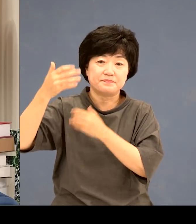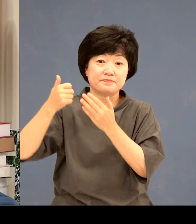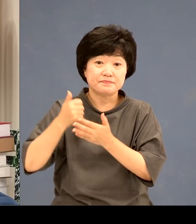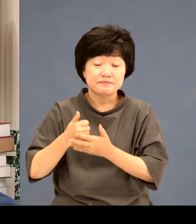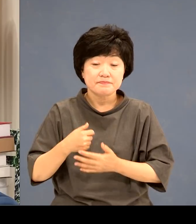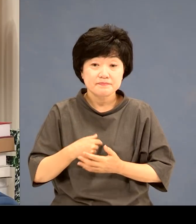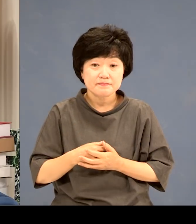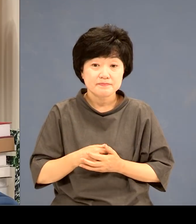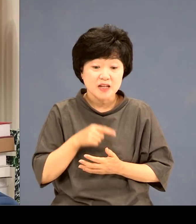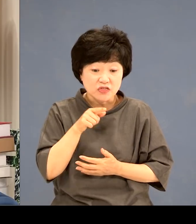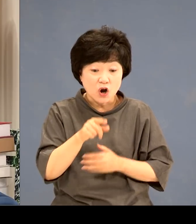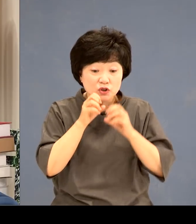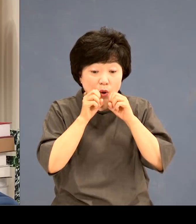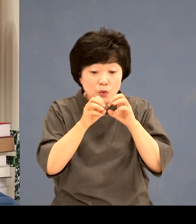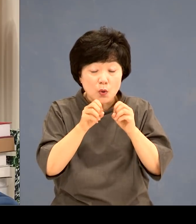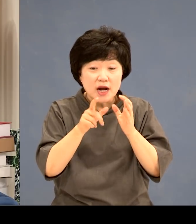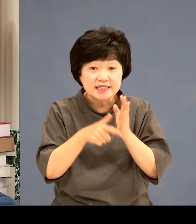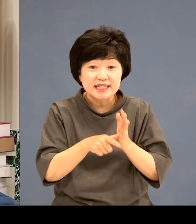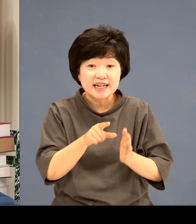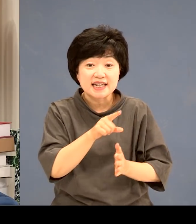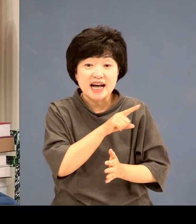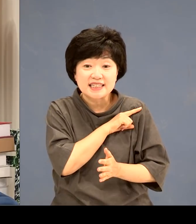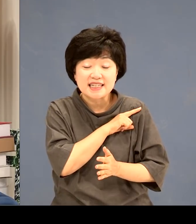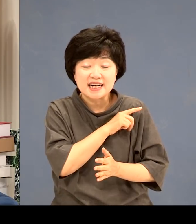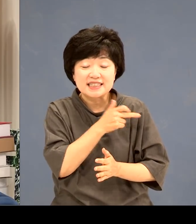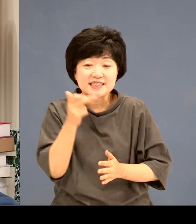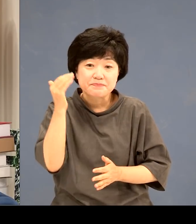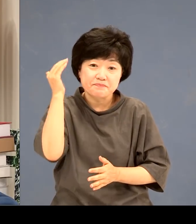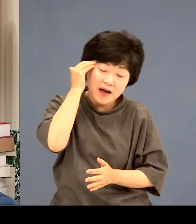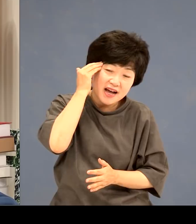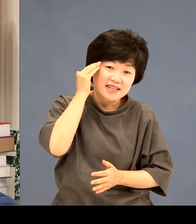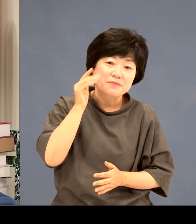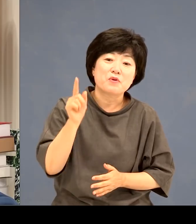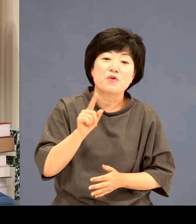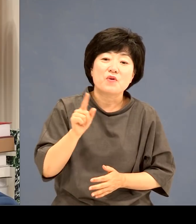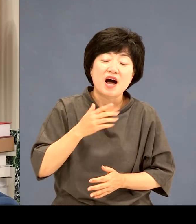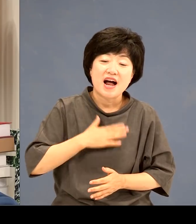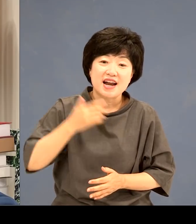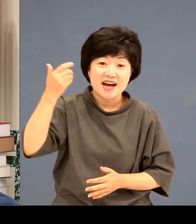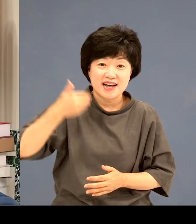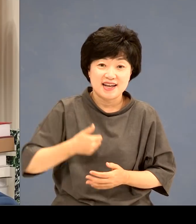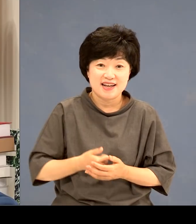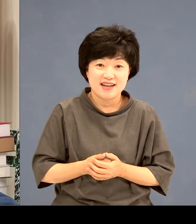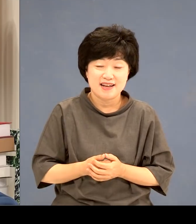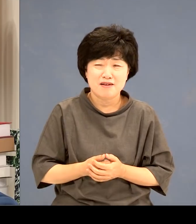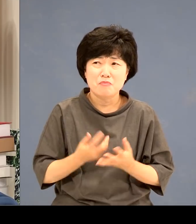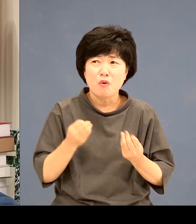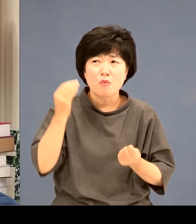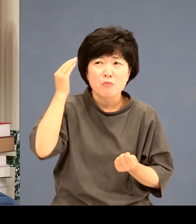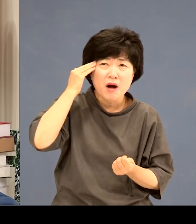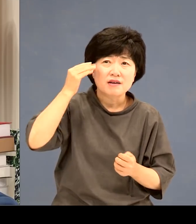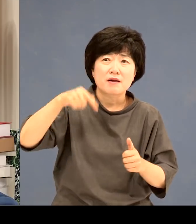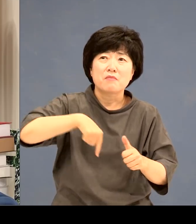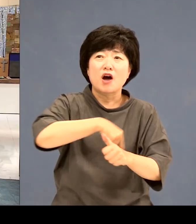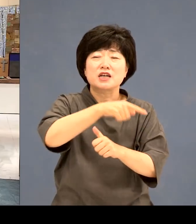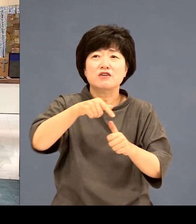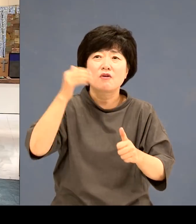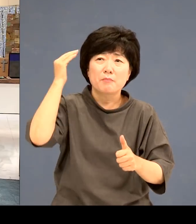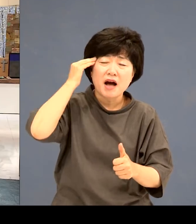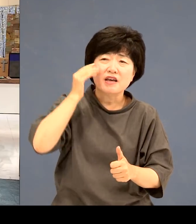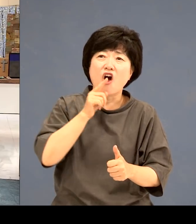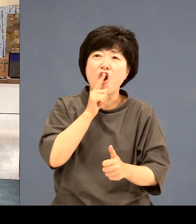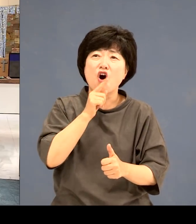다시 말씀하시더라고요. 너 선교를 함에 있어서 가장 큰 장애물이 혹시 뭔 줄 아니? 네. 많이 있잖아요.